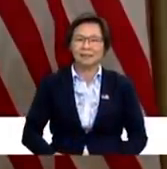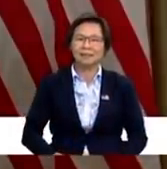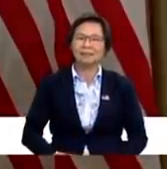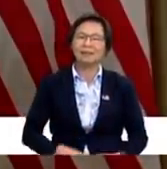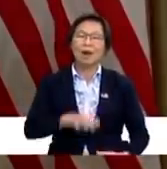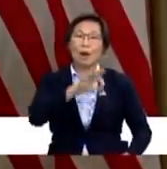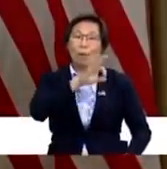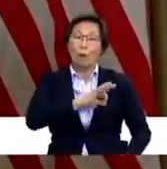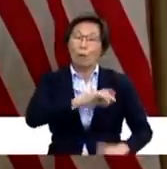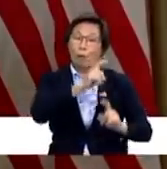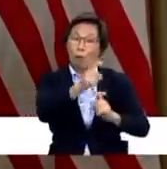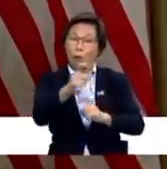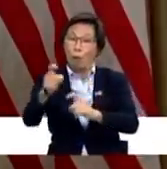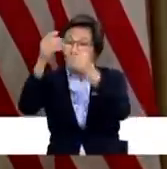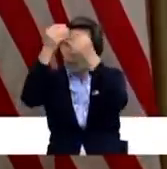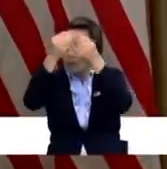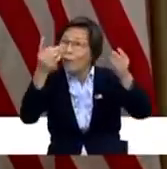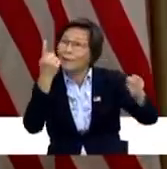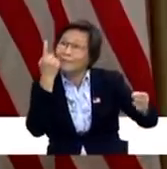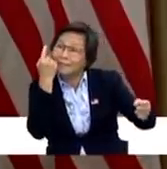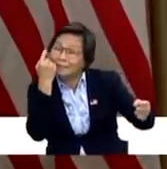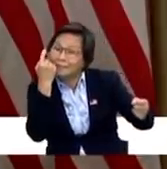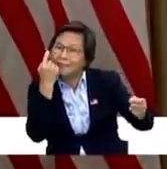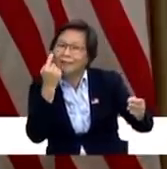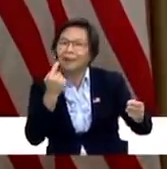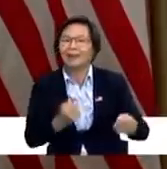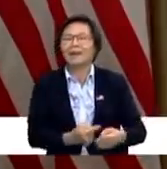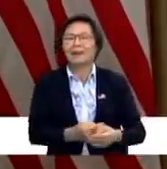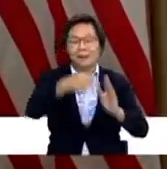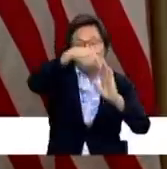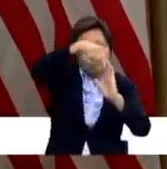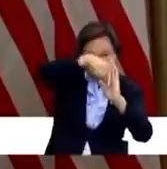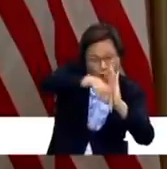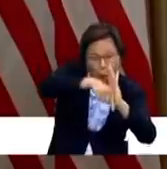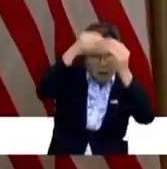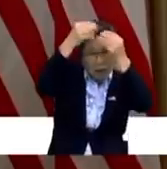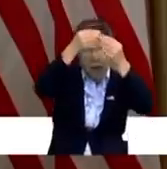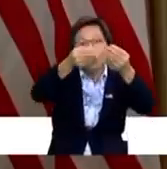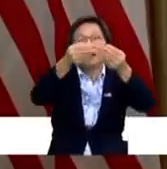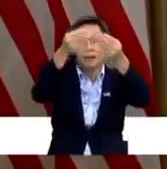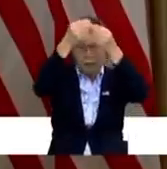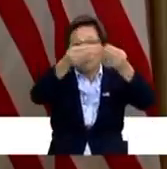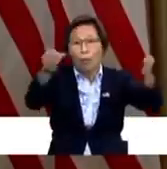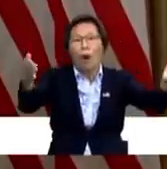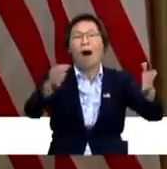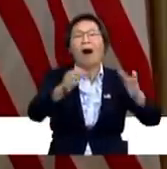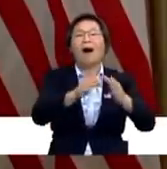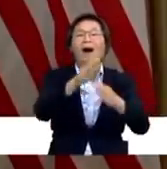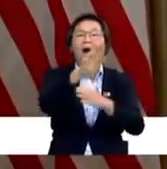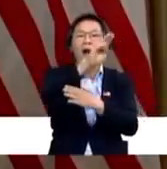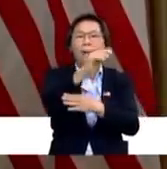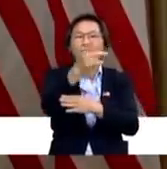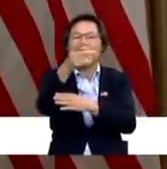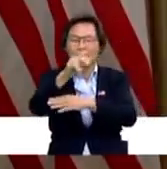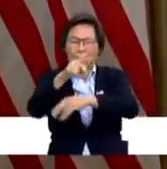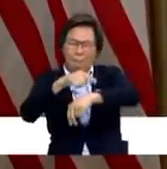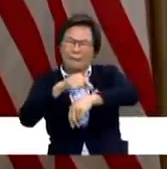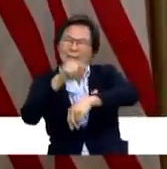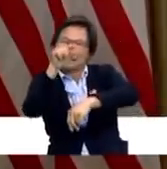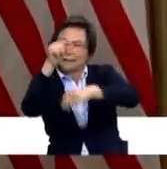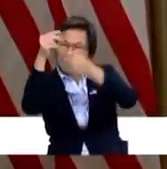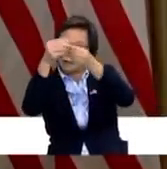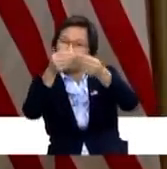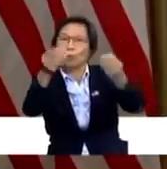kemudahan-kemudahan yang baru yang saya umumkan akan dikeluarkan oleh majelis keselamatan negara MKN dalam waktu yang